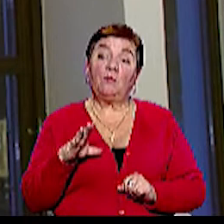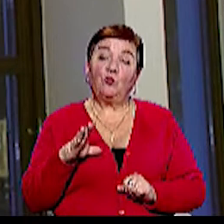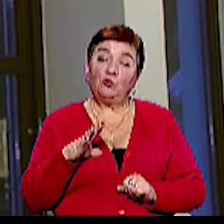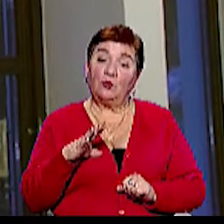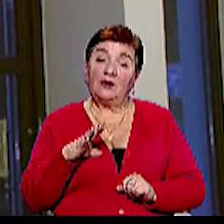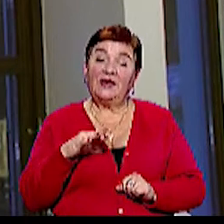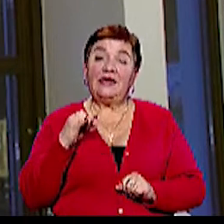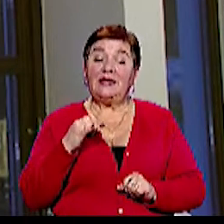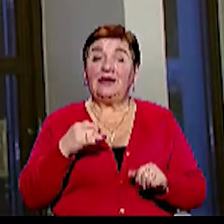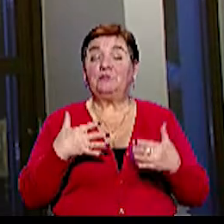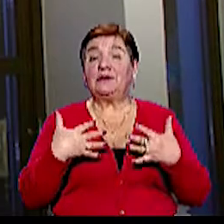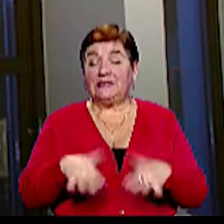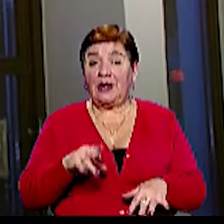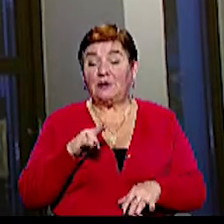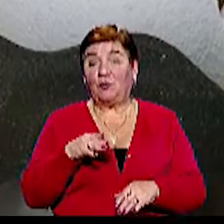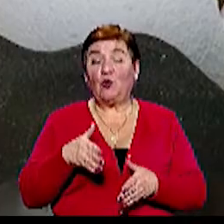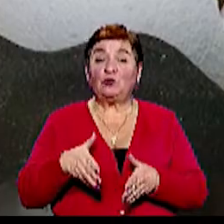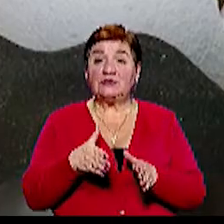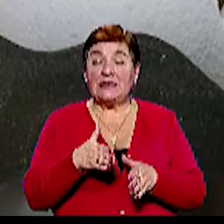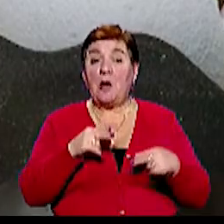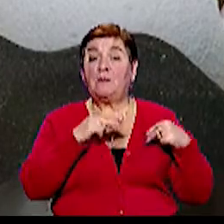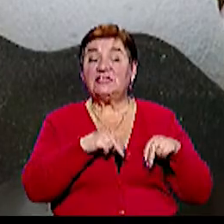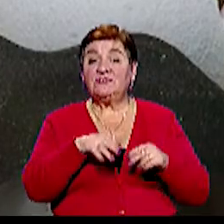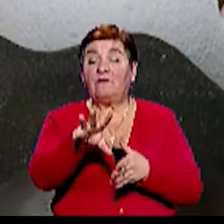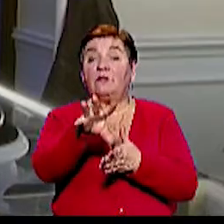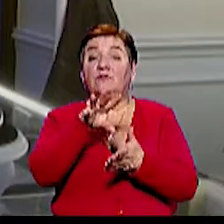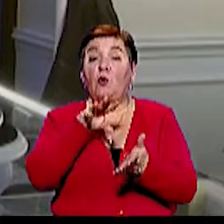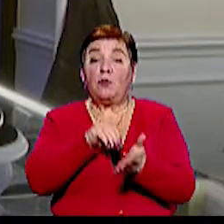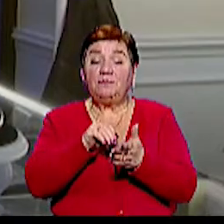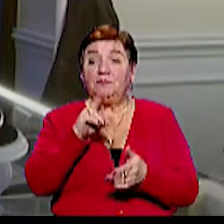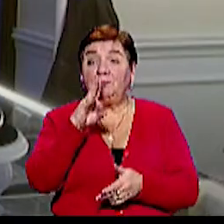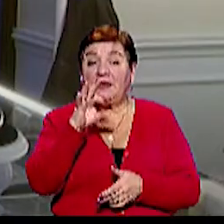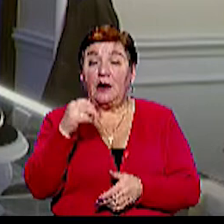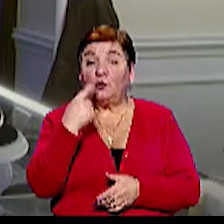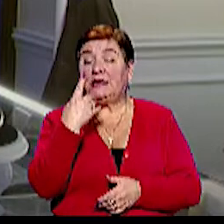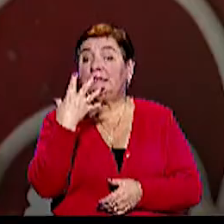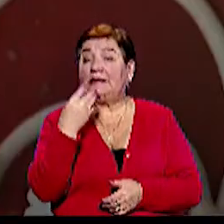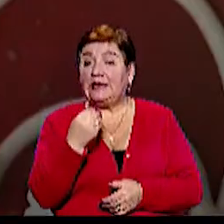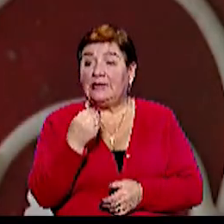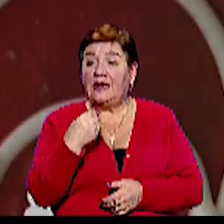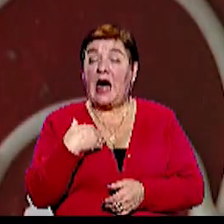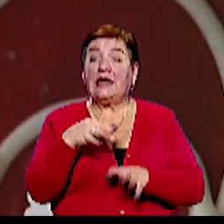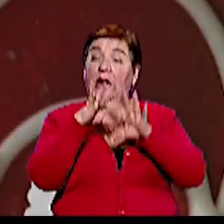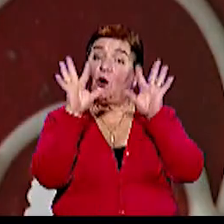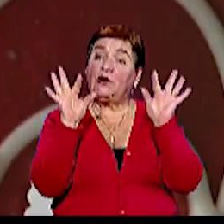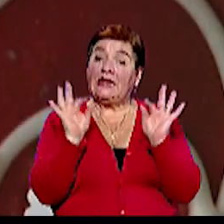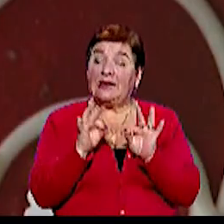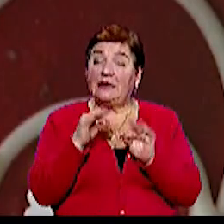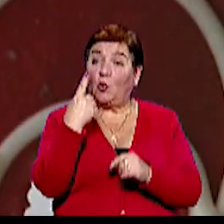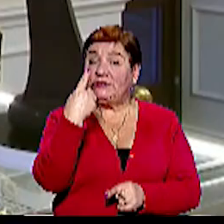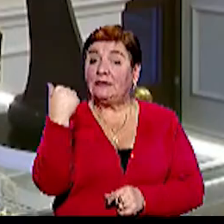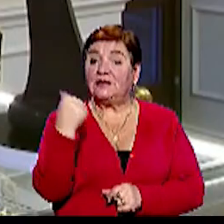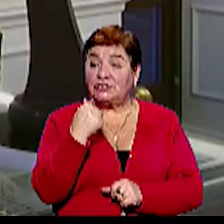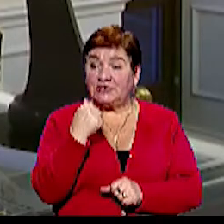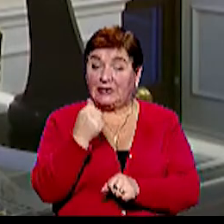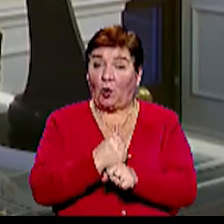втратити по дорозі десь. Валентин Штефаньо працював над копією шоколадної композиції один день, над оригіналом тиждень. Я назвав